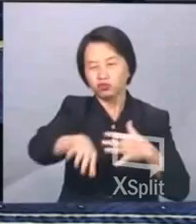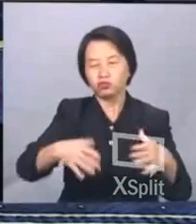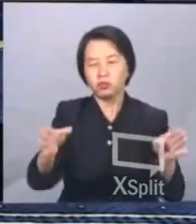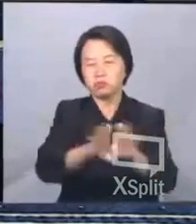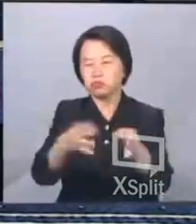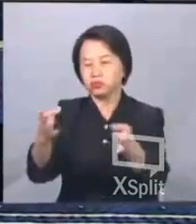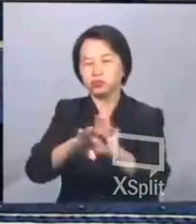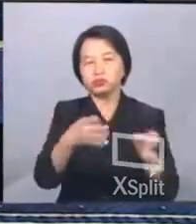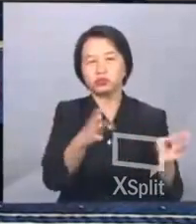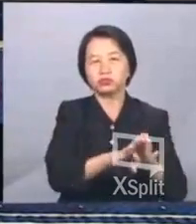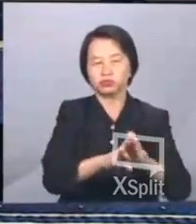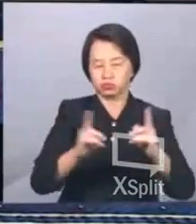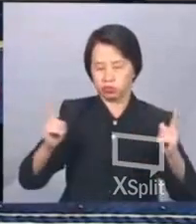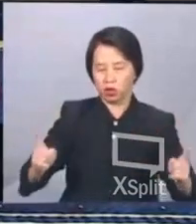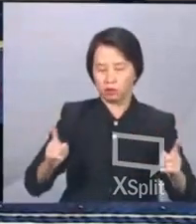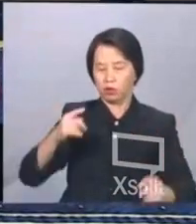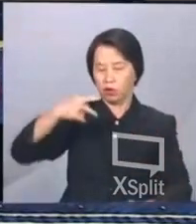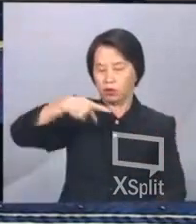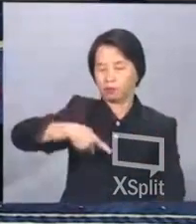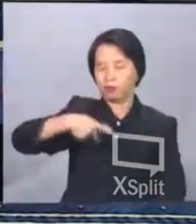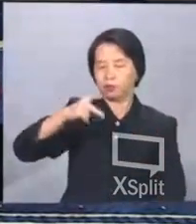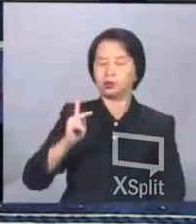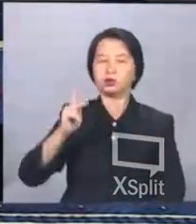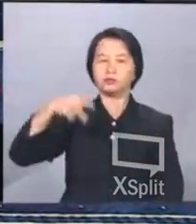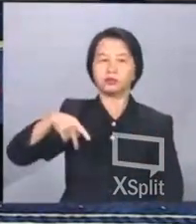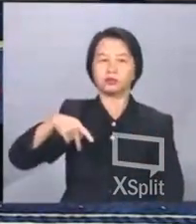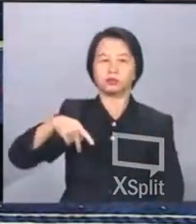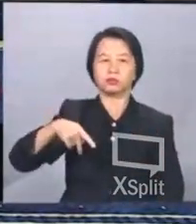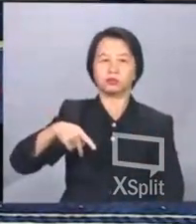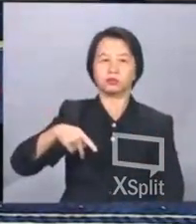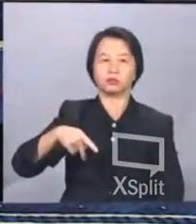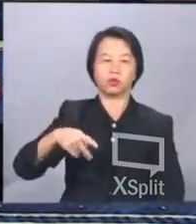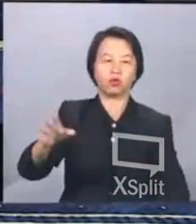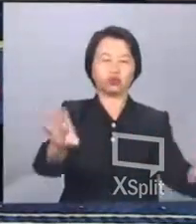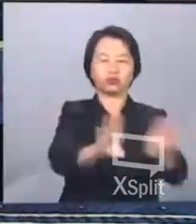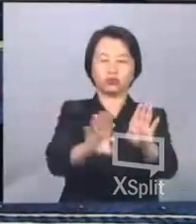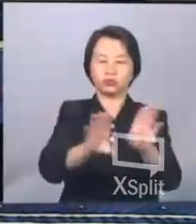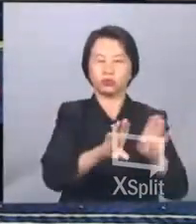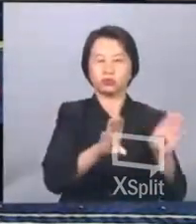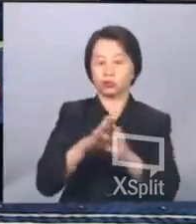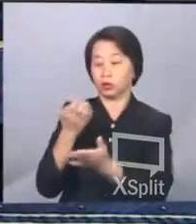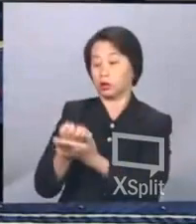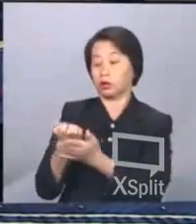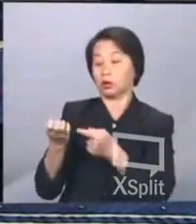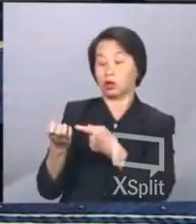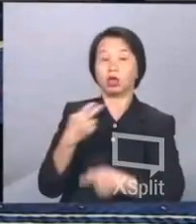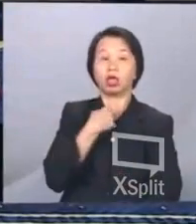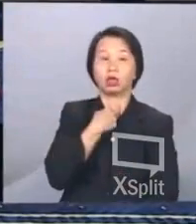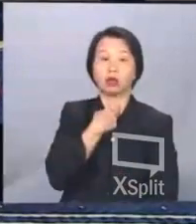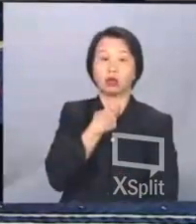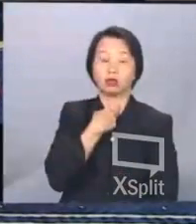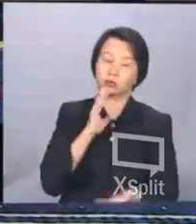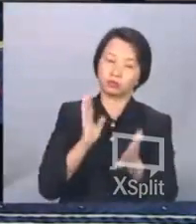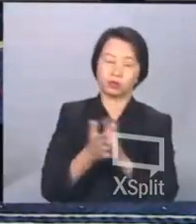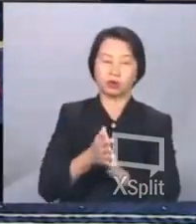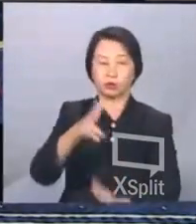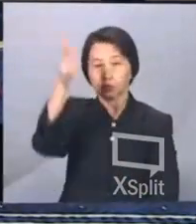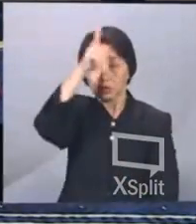timbuh tempo PCP berkuasa halo halo nuju itu kerajaan bersetuju